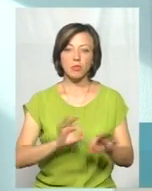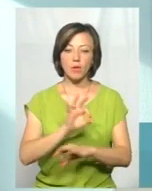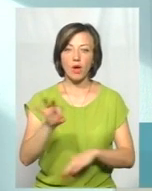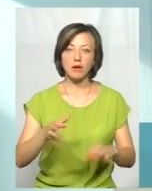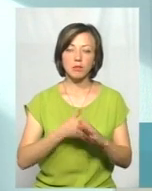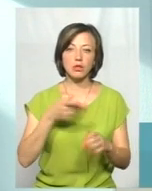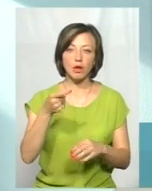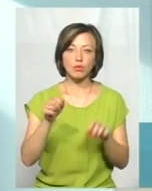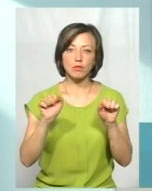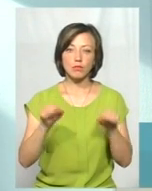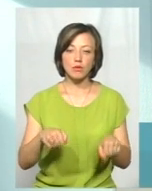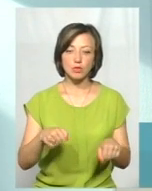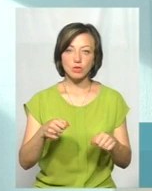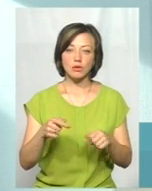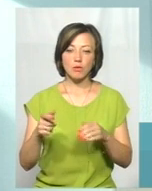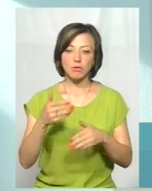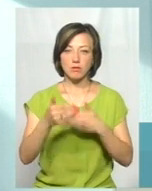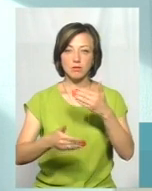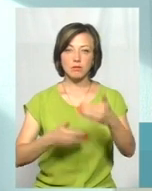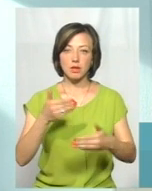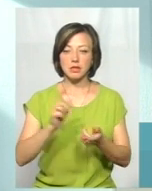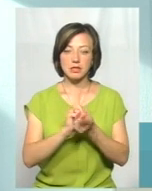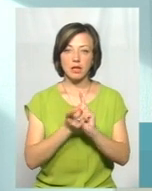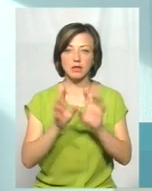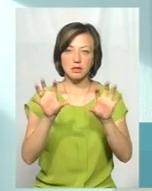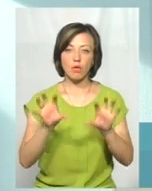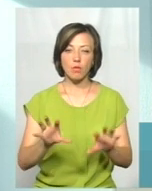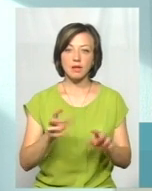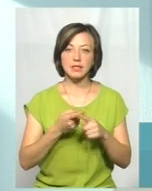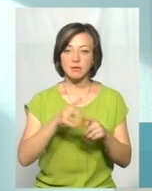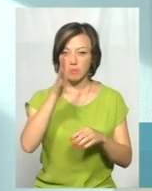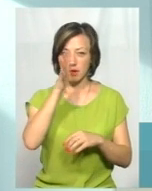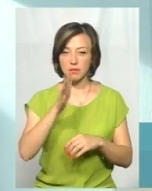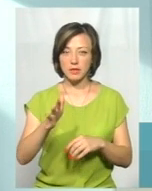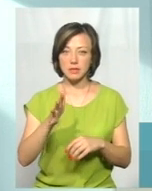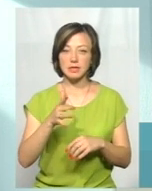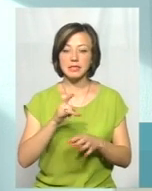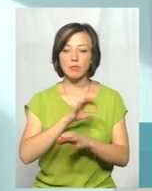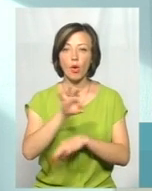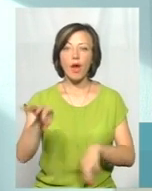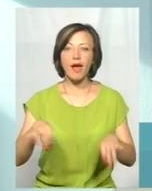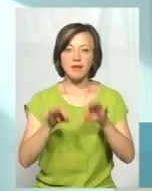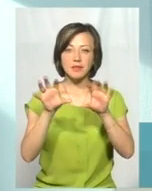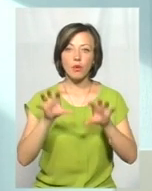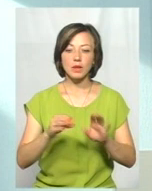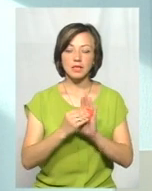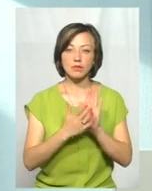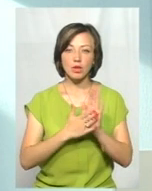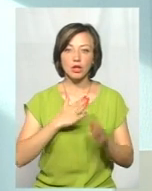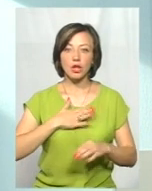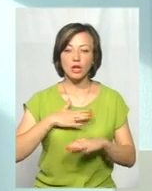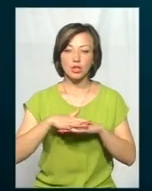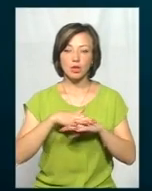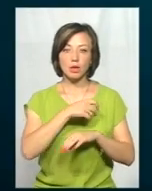депутати подають, вони можуть пройти повний там шлях і стати законами. Наприклад, за ці 5 місяців з тих законопроєктів, які зареєстрували наші